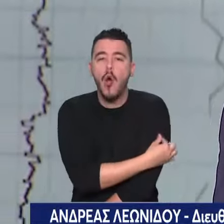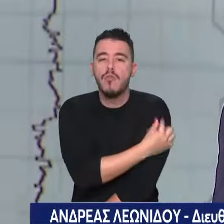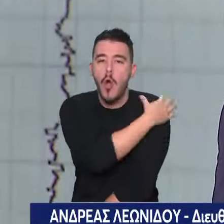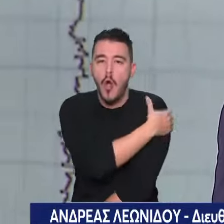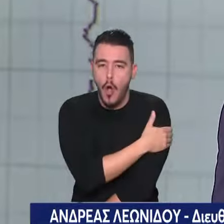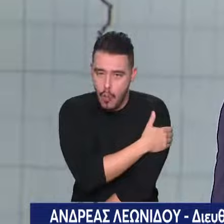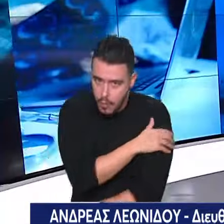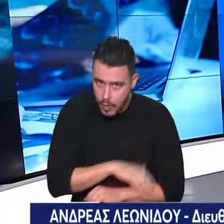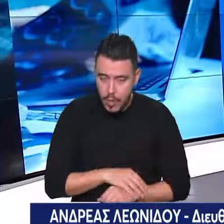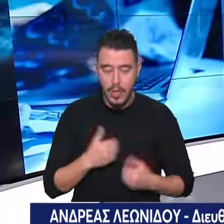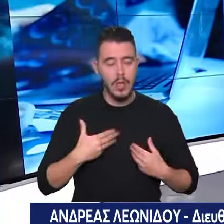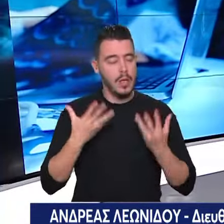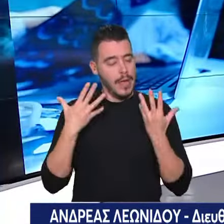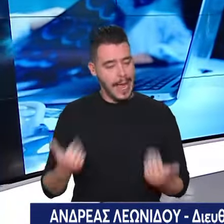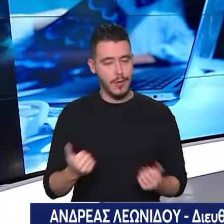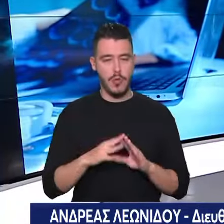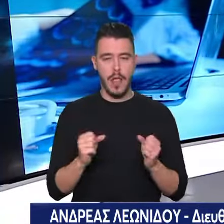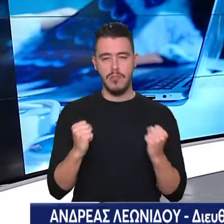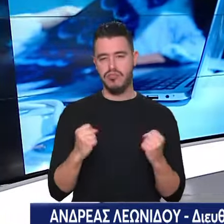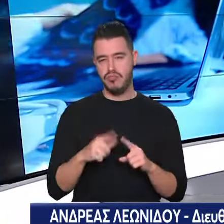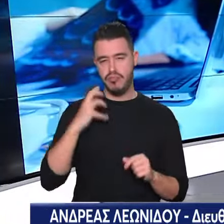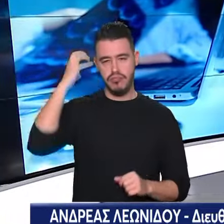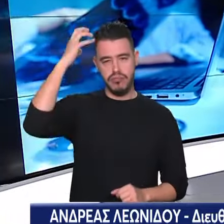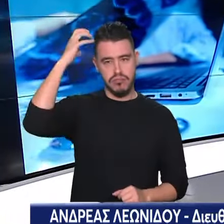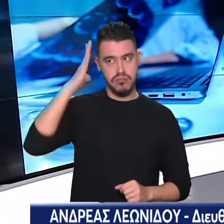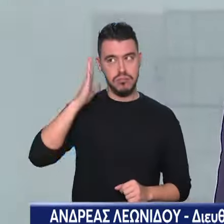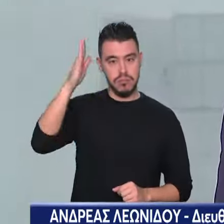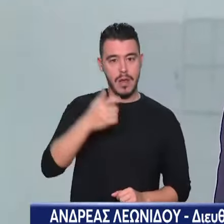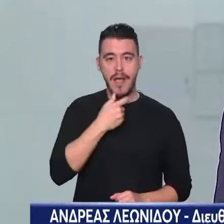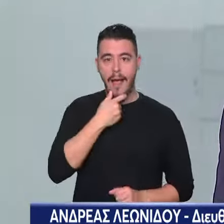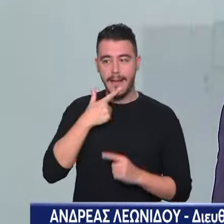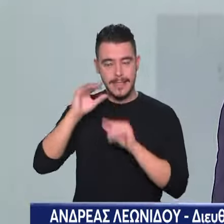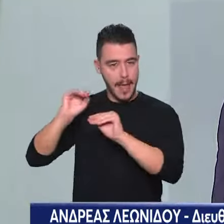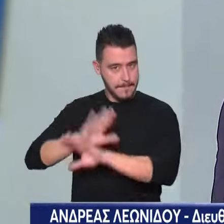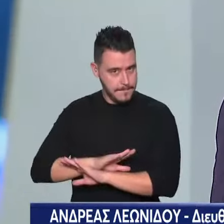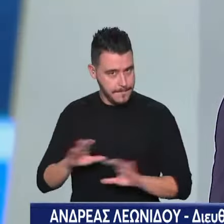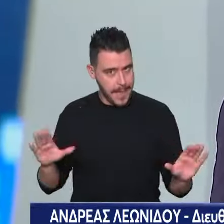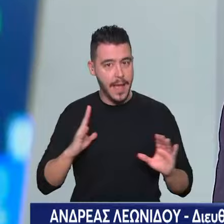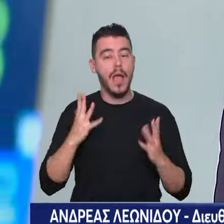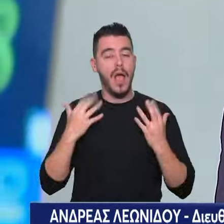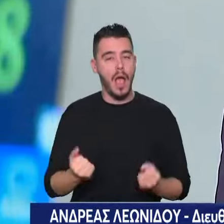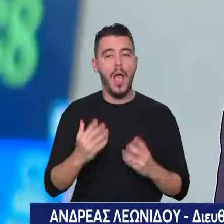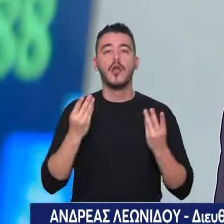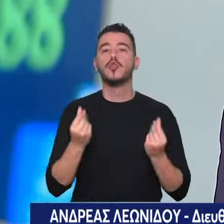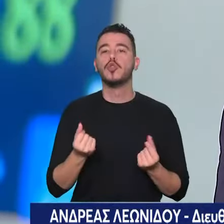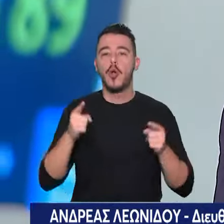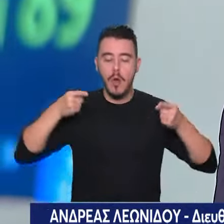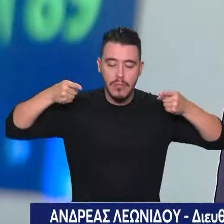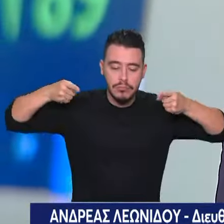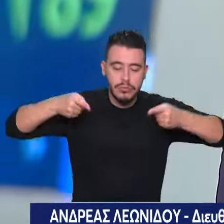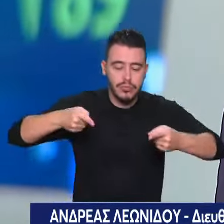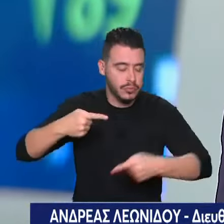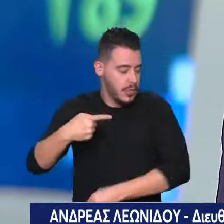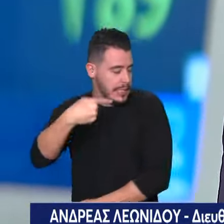15 χρόνια στο εξωτερικό, στο Ηνωμένο Βασίλειο. Εφαρμόζουμε τις πιο σύγχρονες μεθόδους αρθροσκόπησης ώμου, όπου οριστικά πλέον αντιμετωπίζεται